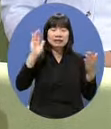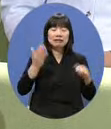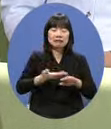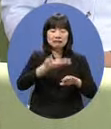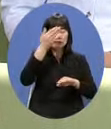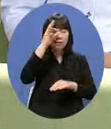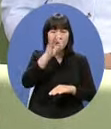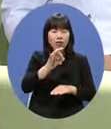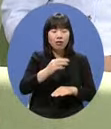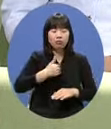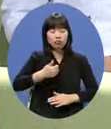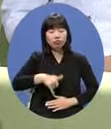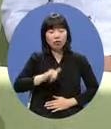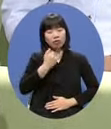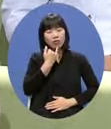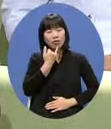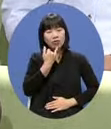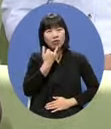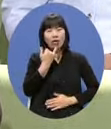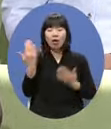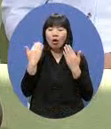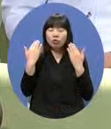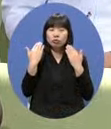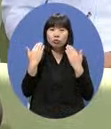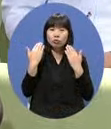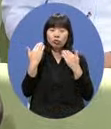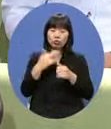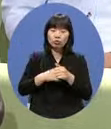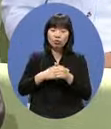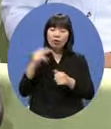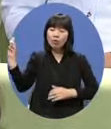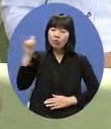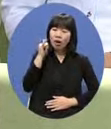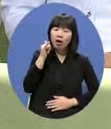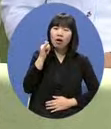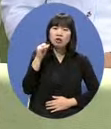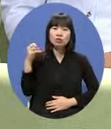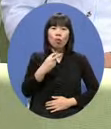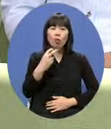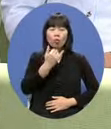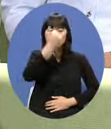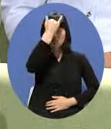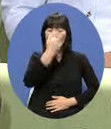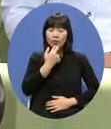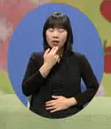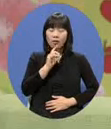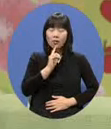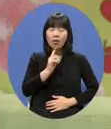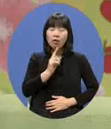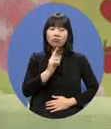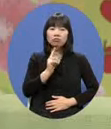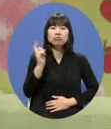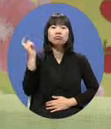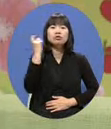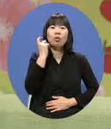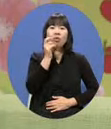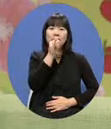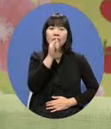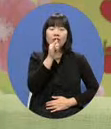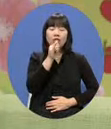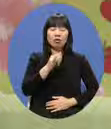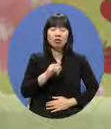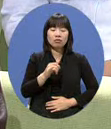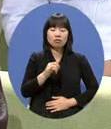우리 괜찮은 거 같은데 학교에서 선생님들부터 갑자기 전화가 오고 심지어 무례 하다라는 말을들을 때가 있어요 그니까 어떤 거냐면